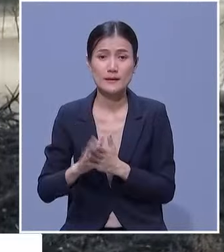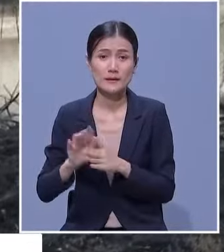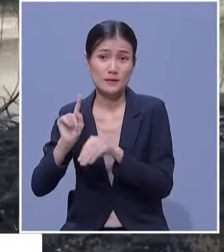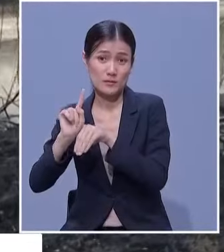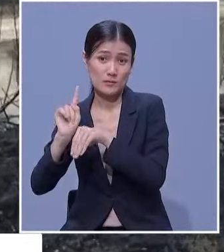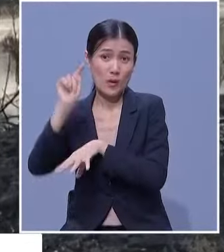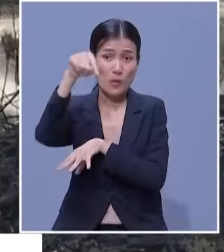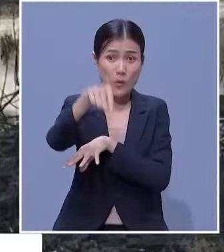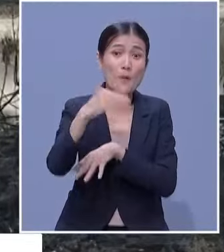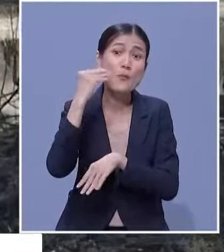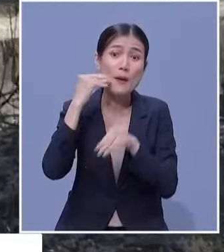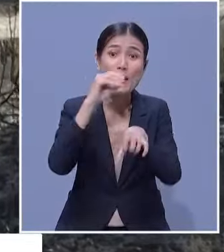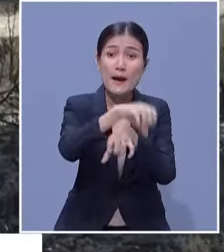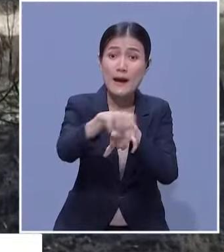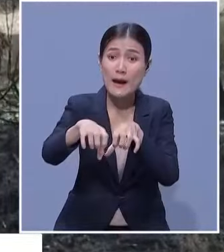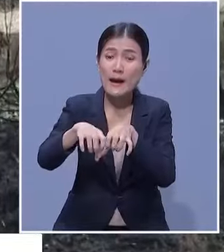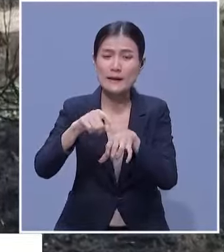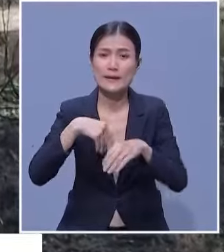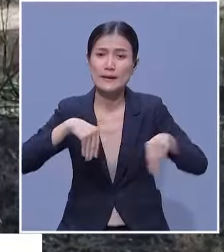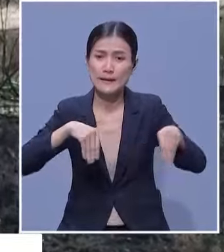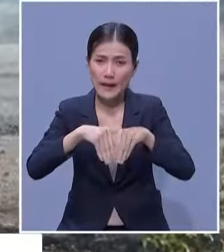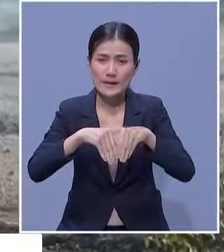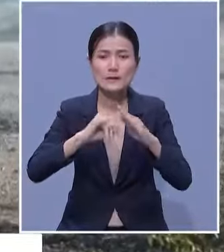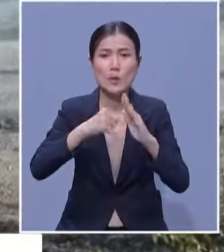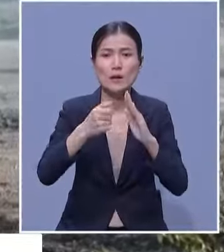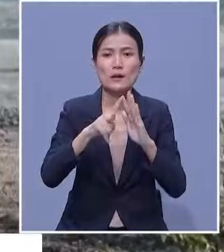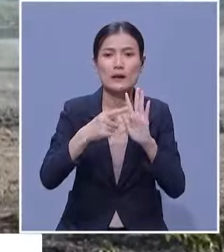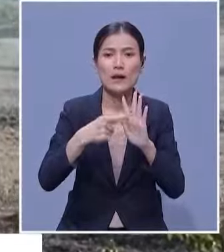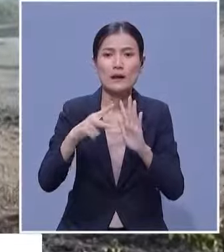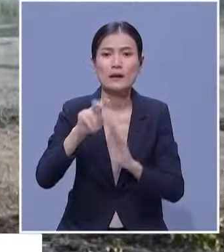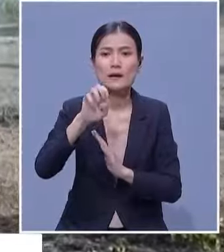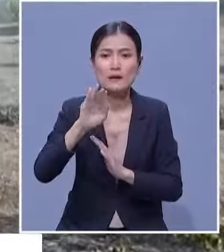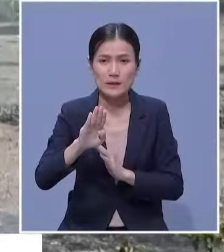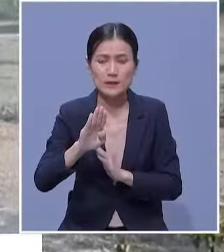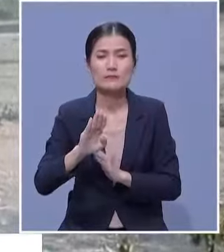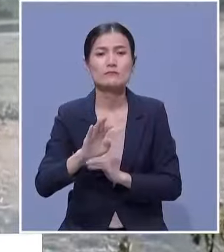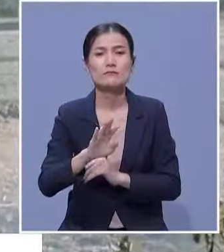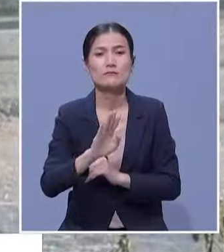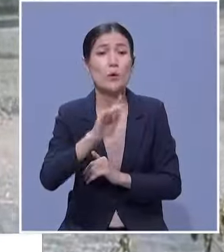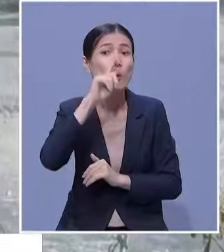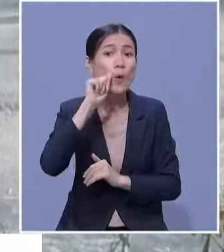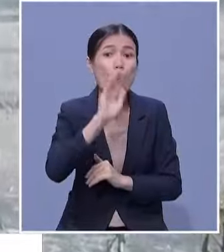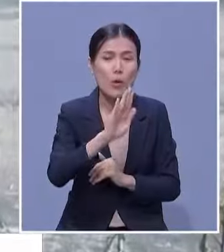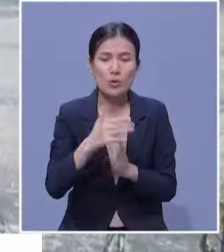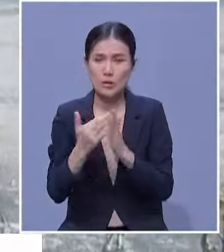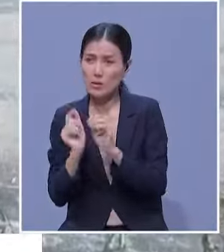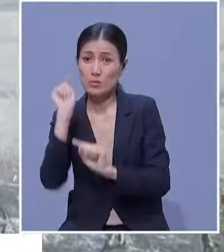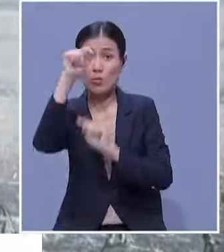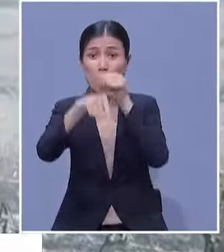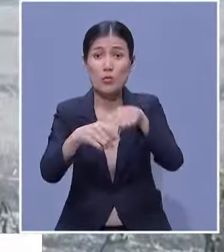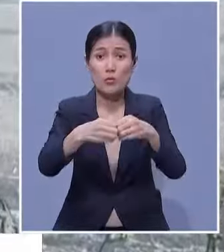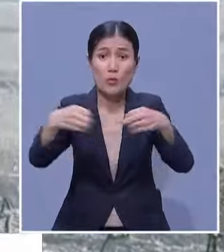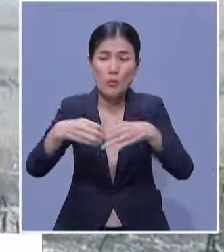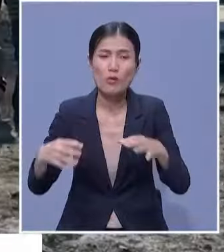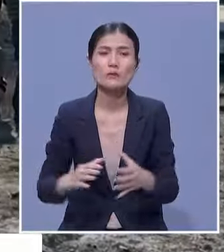จมตีหมู่บ้านแห่งหนึ่งที่ตั้งอยู่ใกล้กันกับเมืองคาคีฟทางตะวันออกของยูเครนทางด้านโอเลซีนีฮูบ